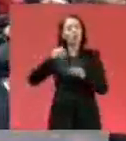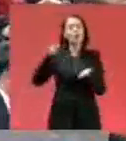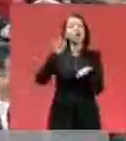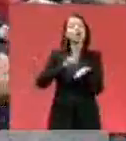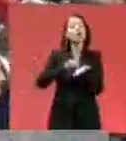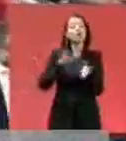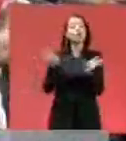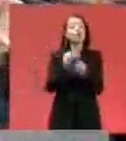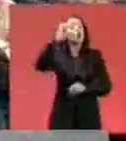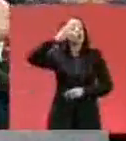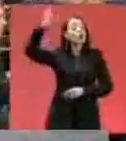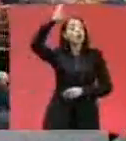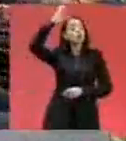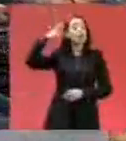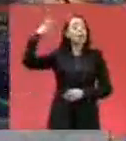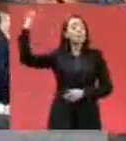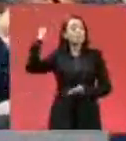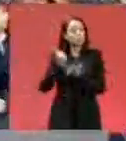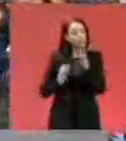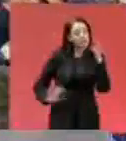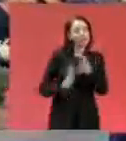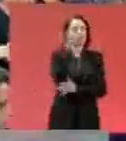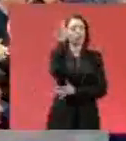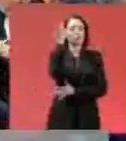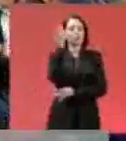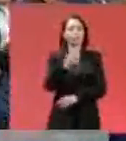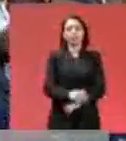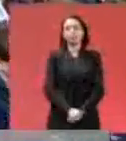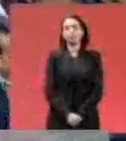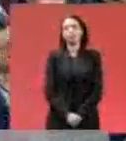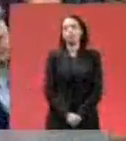κέντρο γνώσης, επιστήμης και καινοτομίας.